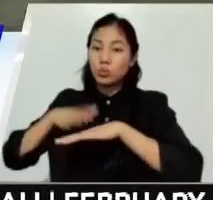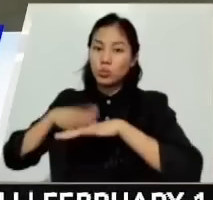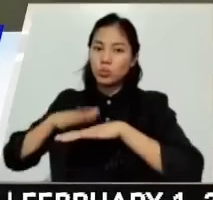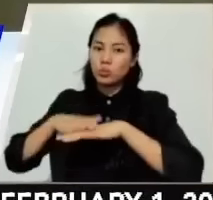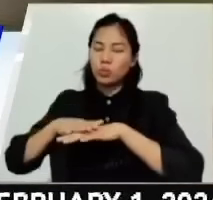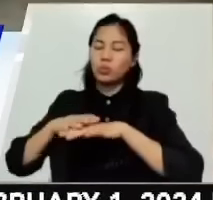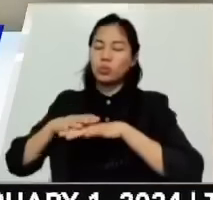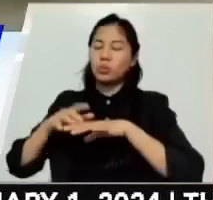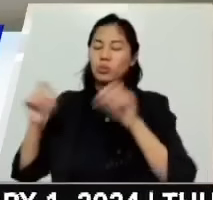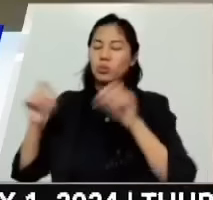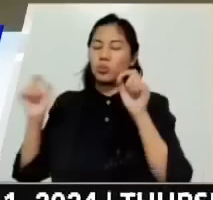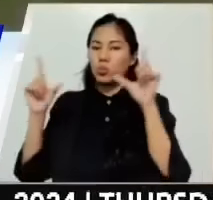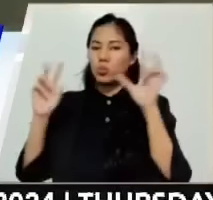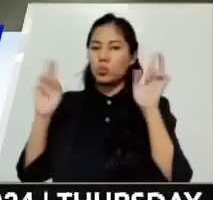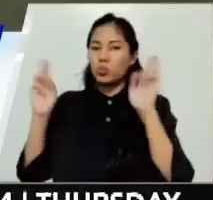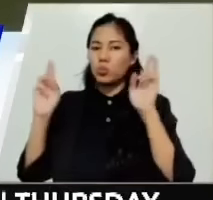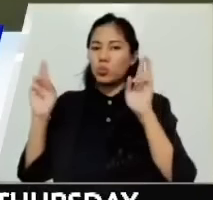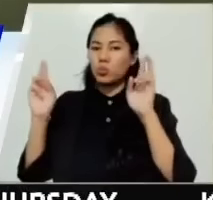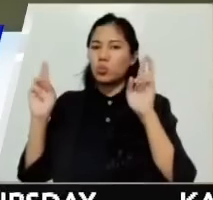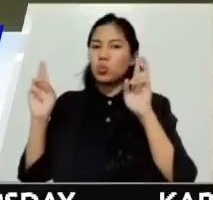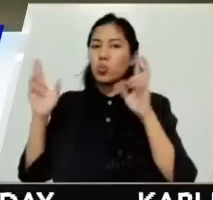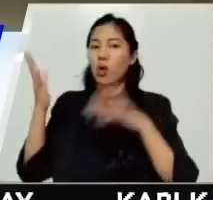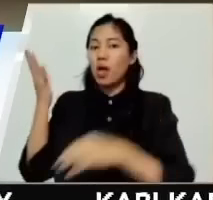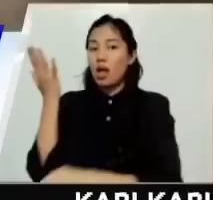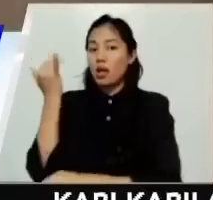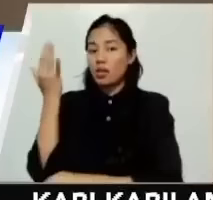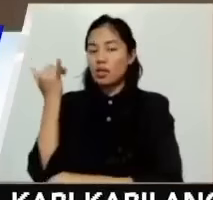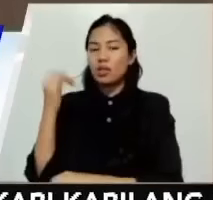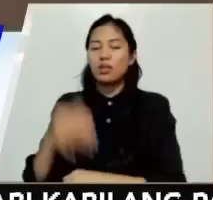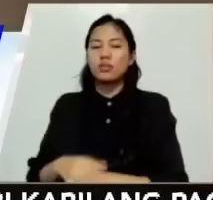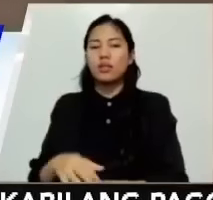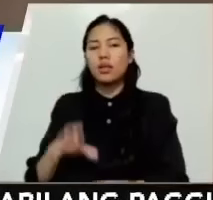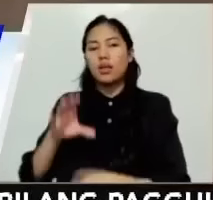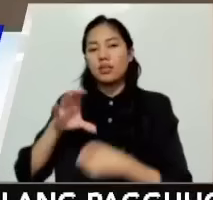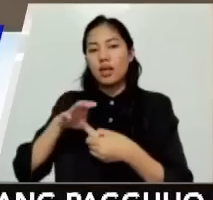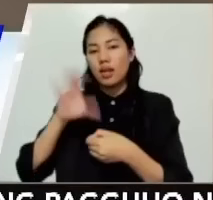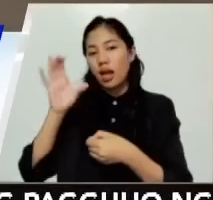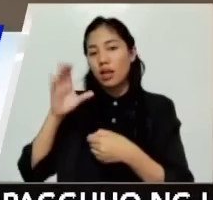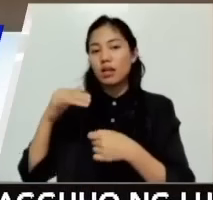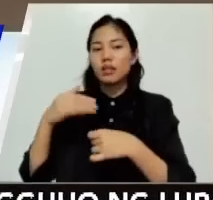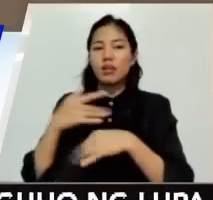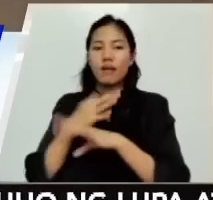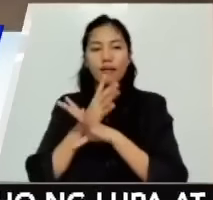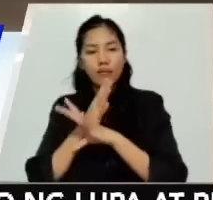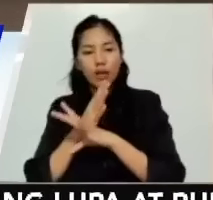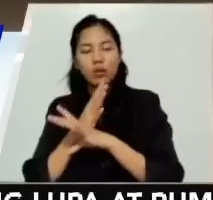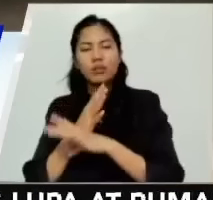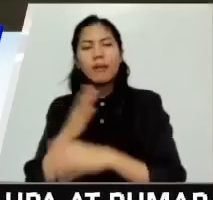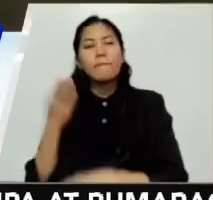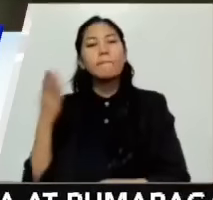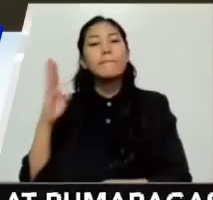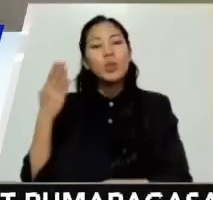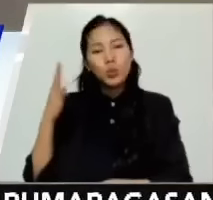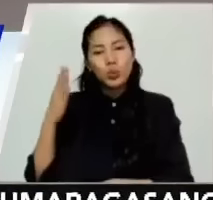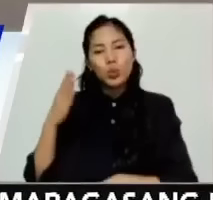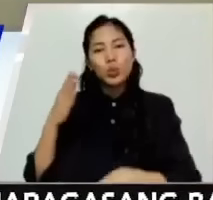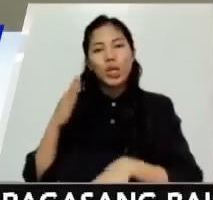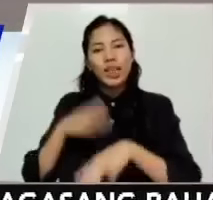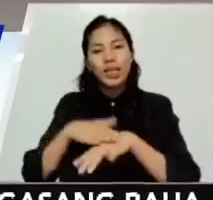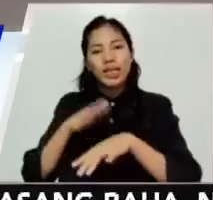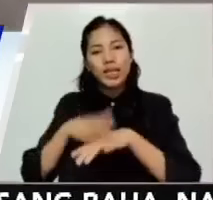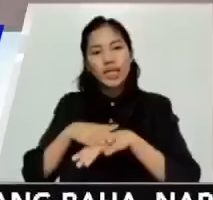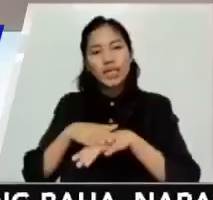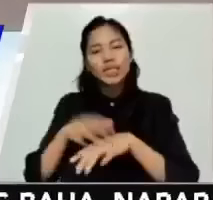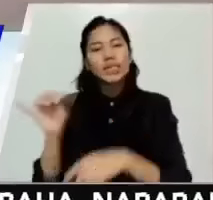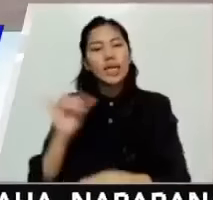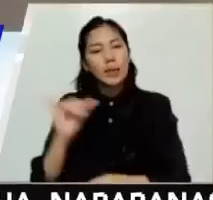sa Caraga at saka sa Davao Region, naka blue alert po sila, ganun din sa NDRIM OC sa Campaginaldo. Dahil kung mapapansin